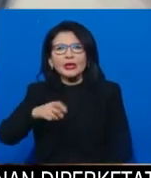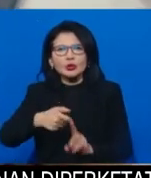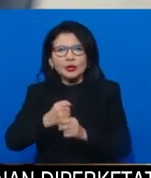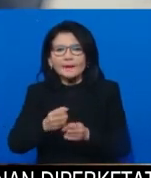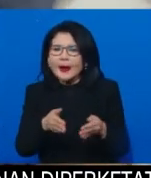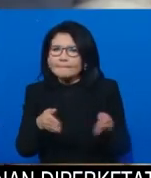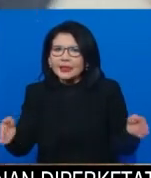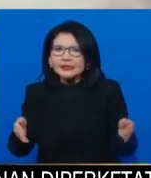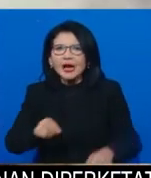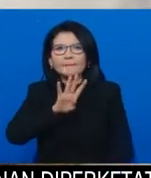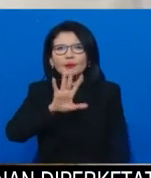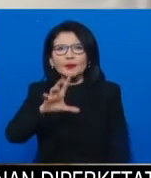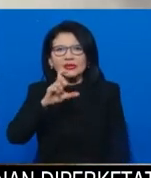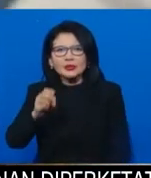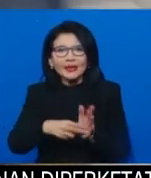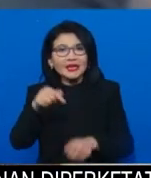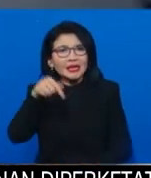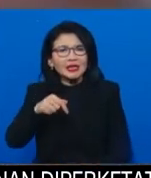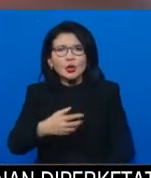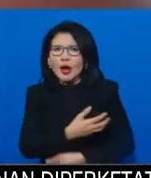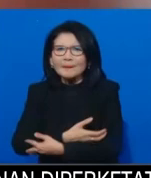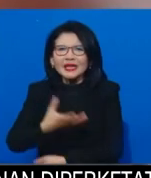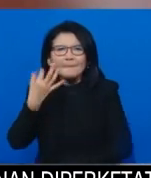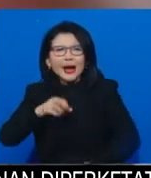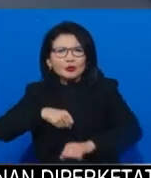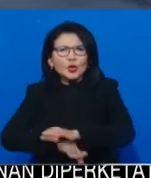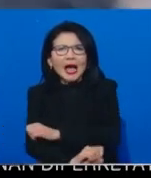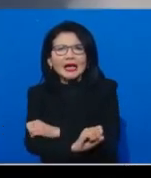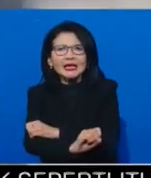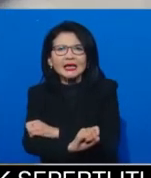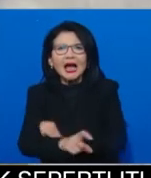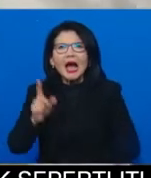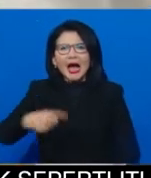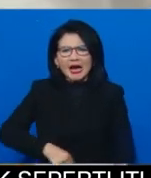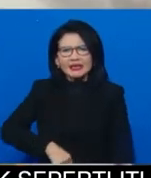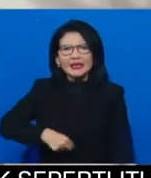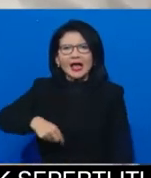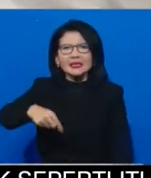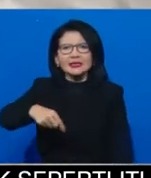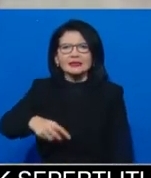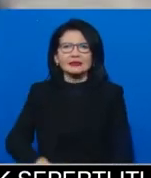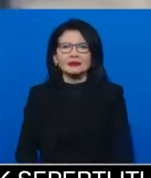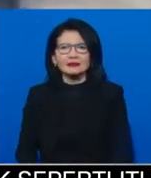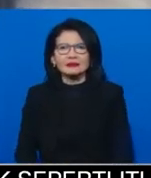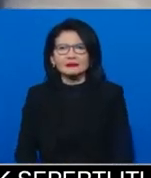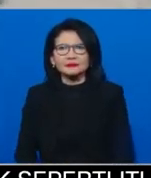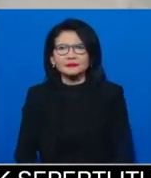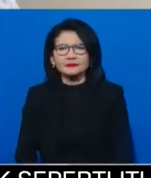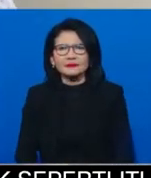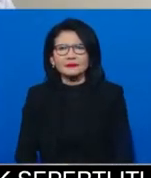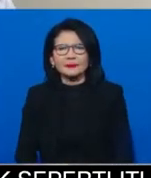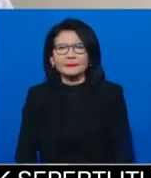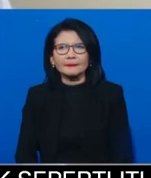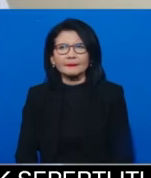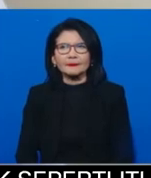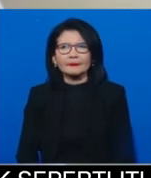panjang 45 cm ini baru dilahirkan karena masih terdapat tali pusar. Kondisinya